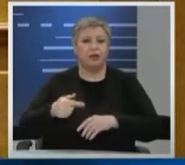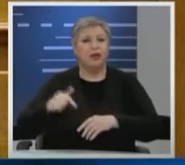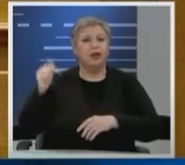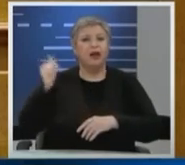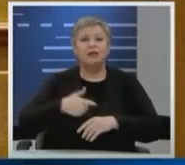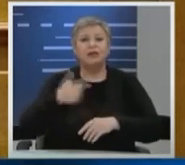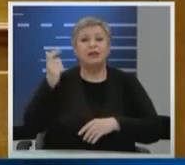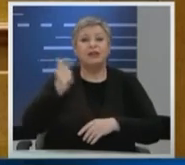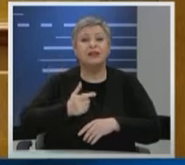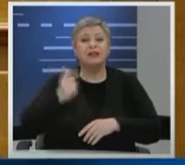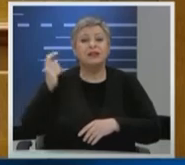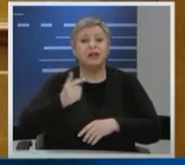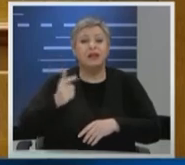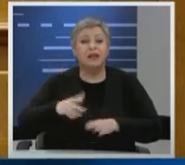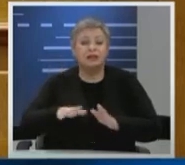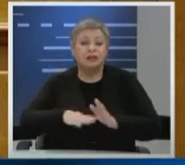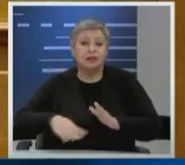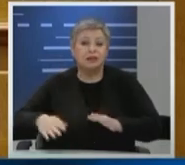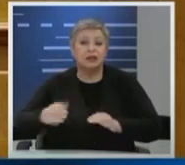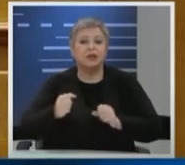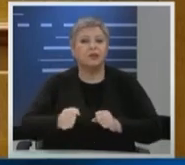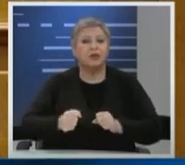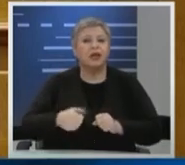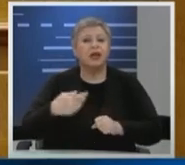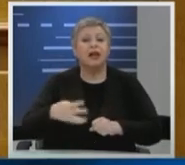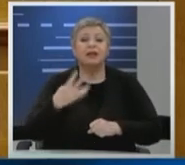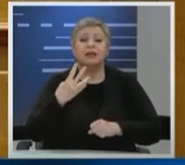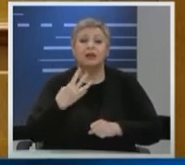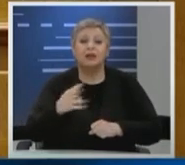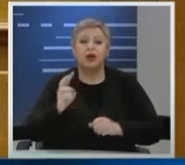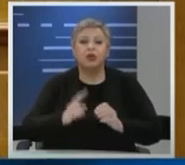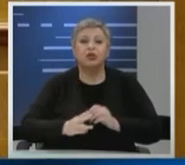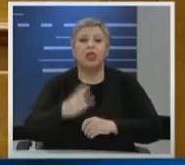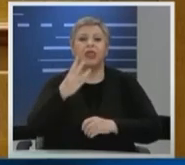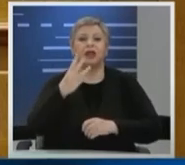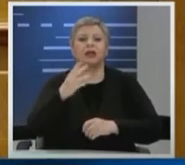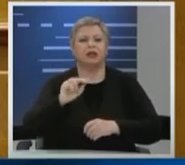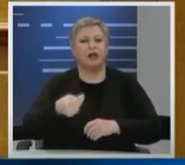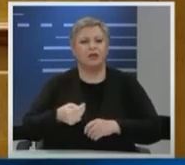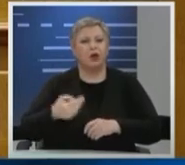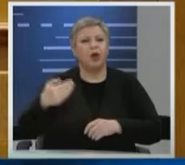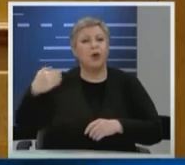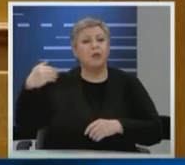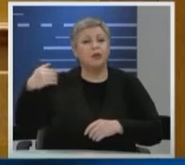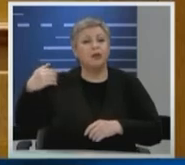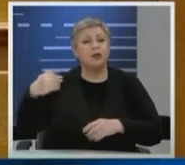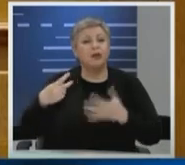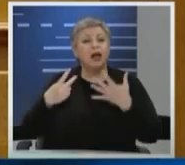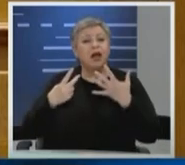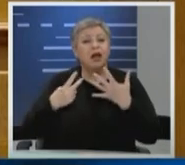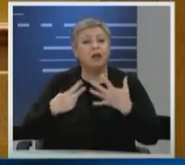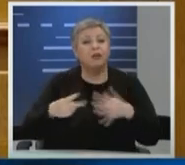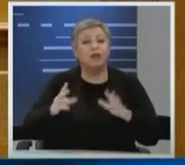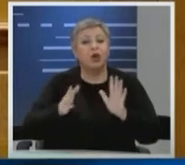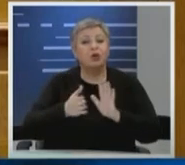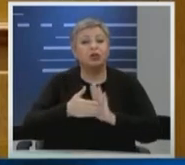των ημερών σας διαμορφώνεται στα 413 ευρώ. Πόσο ήταν πριν? 716 μαζί με